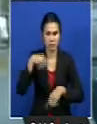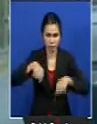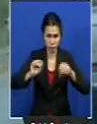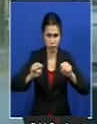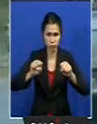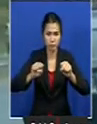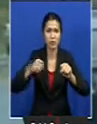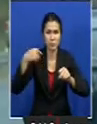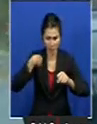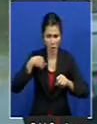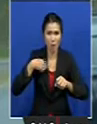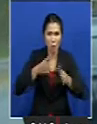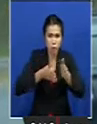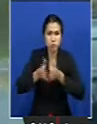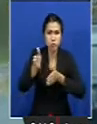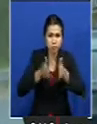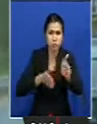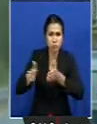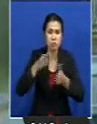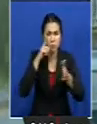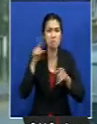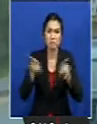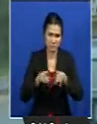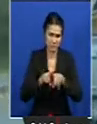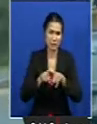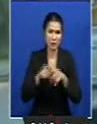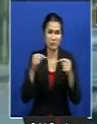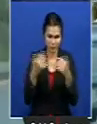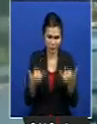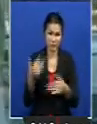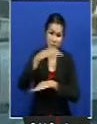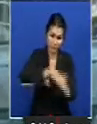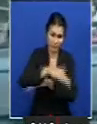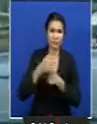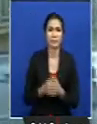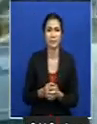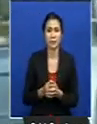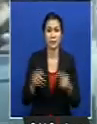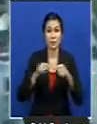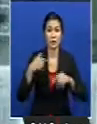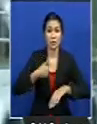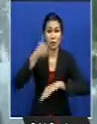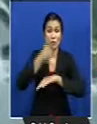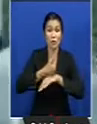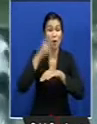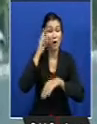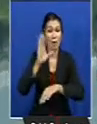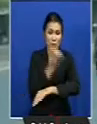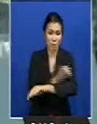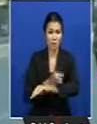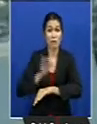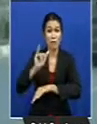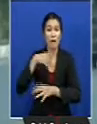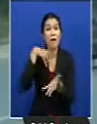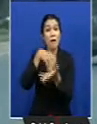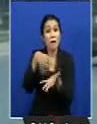านยนต์ที่ทยอยเดินทางกลับจากภูมิลำเนาเข้ามามากด้วยในช่วงของเย็นวันนี้ผู้อำนวยการแขวงทางหลวงอยุธยาเผยนะครับว่า